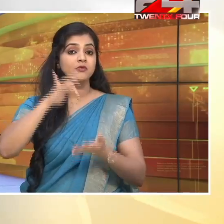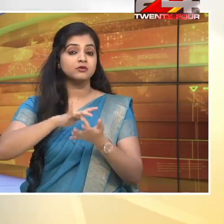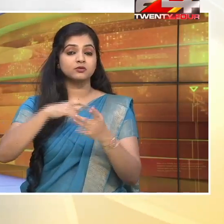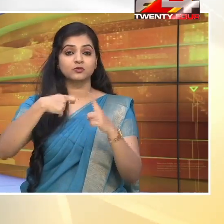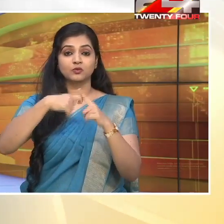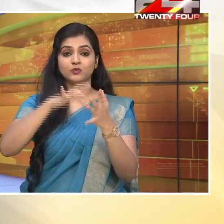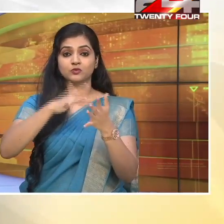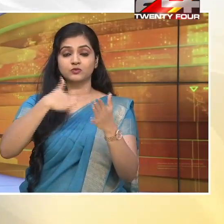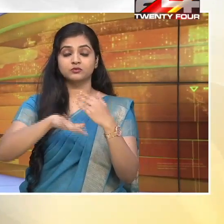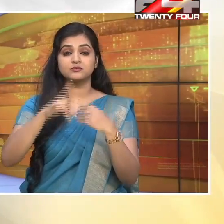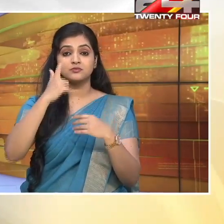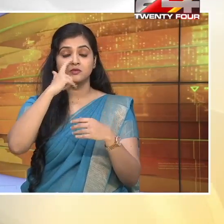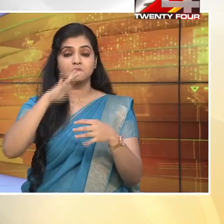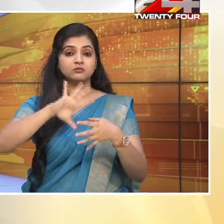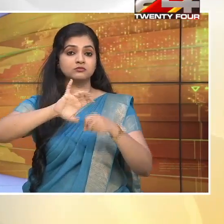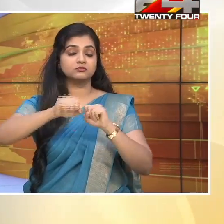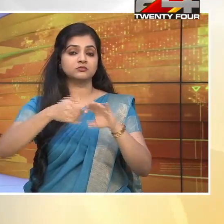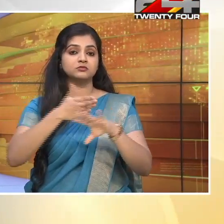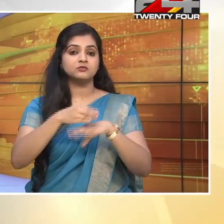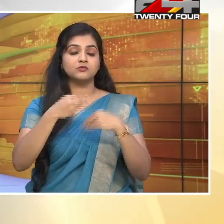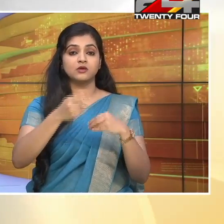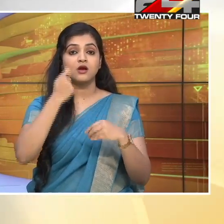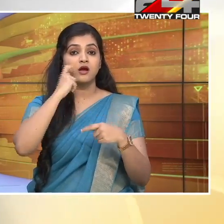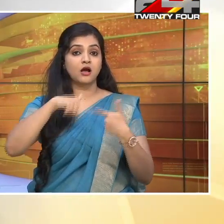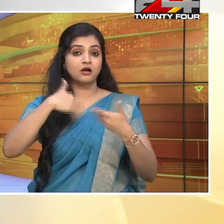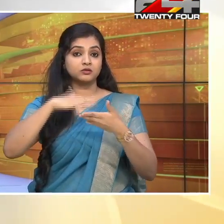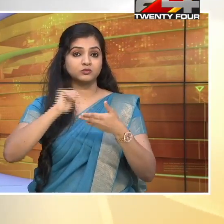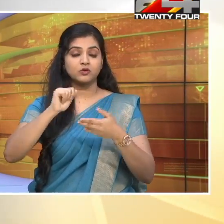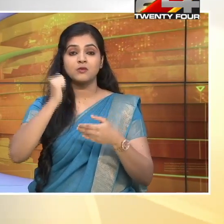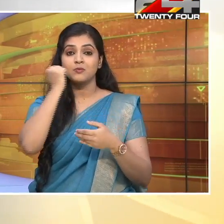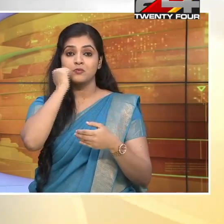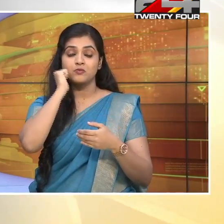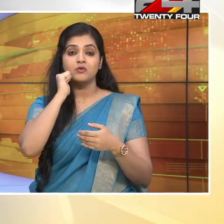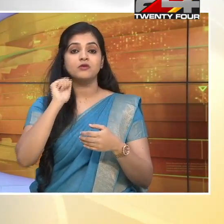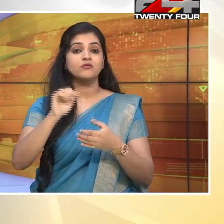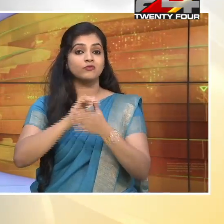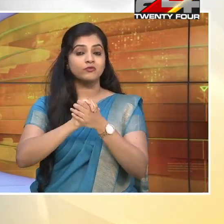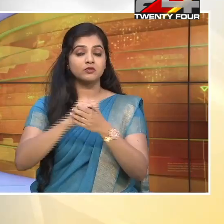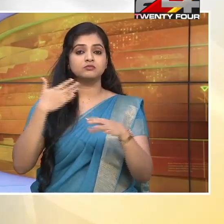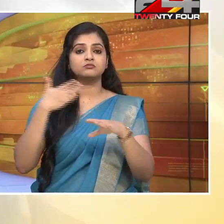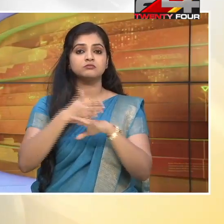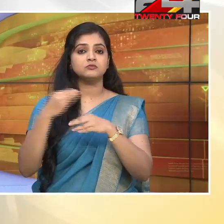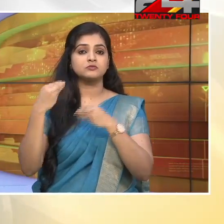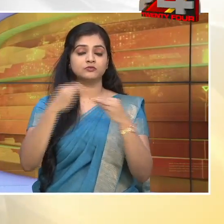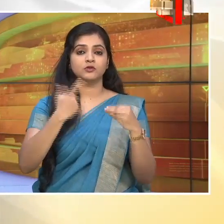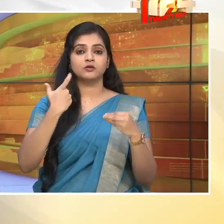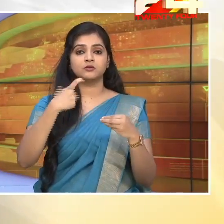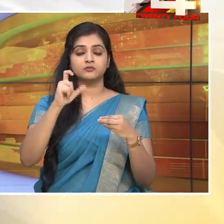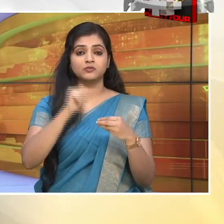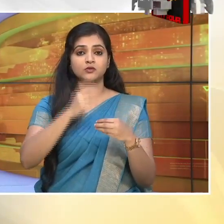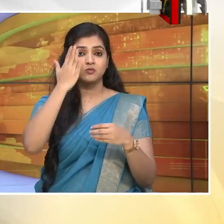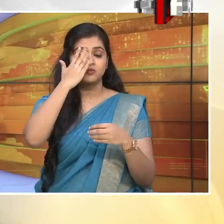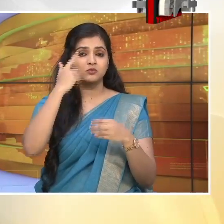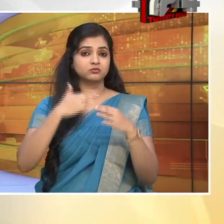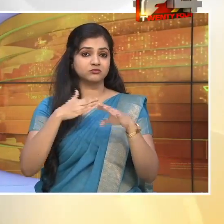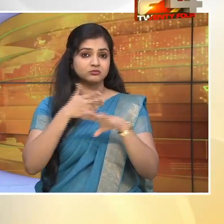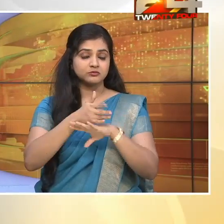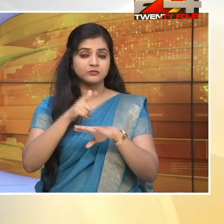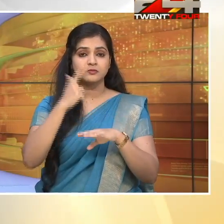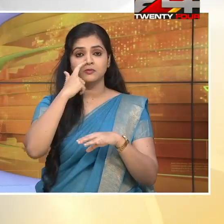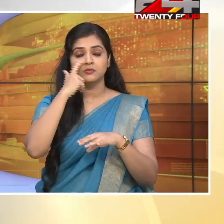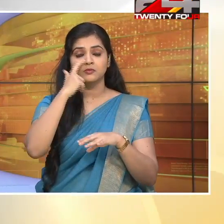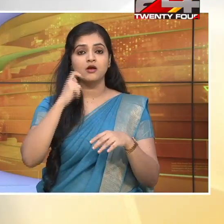അങ്കമാലി കൊരട്ടിയിൽ യുവതിക്ക് ക്രൂരമർദ്ദനം. ഭർത്താവിന്റെ അമ്മയുടെ സുഹൃത്ത് മർദ്ദിച്ചുവെന്നാണ് പരാതി. മുഖത്ത് പരിക്കേറ്റ യുവതി അങ്കമാലിയിൽ ആശുപത്രിയിൽ